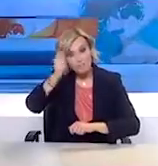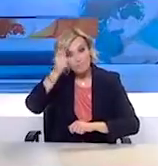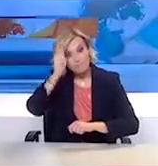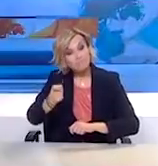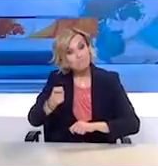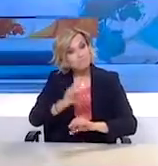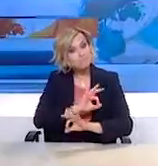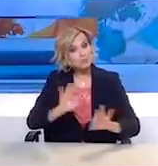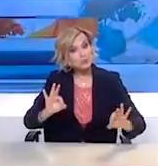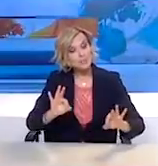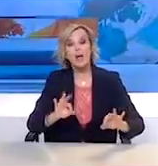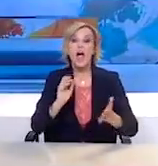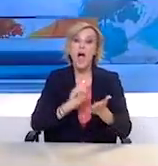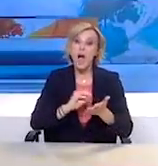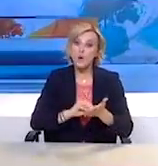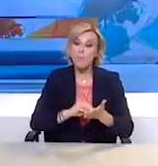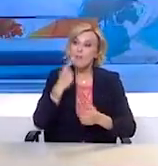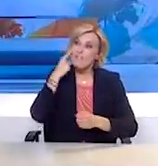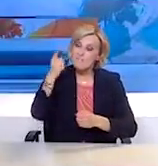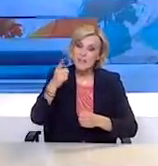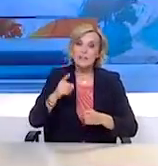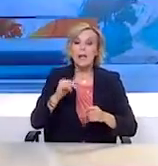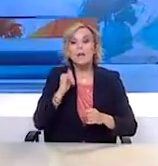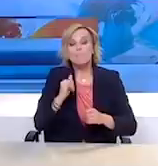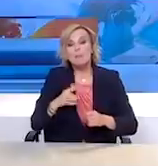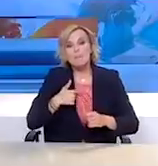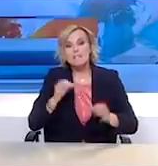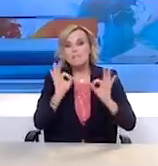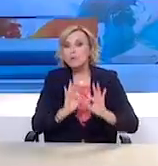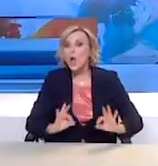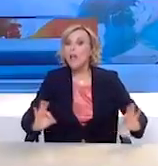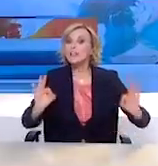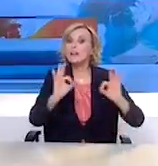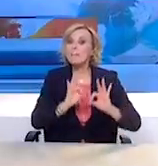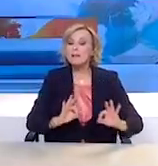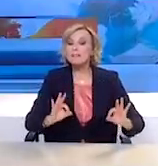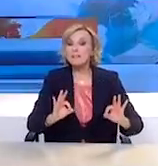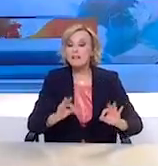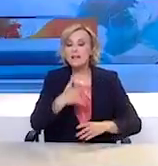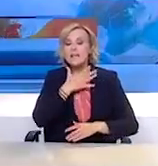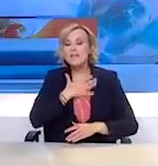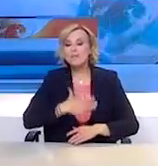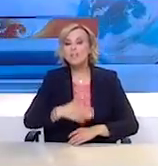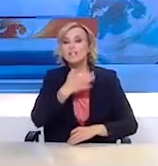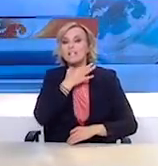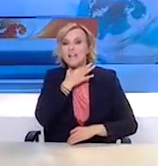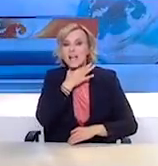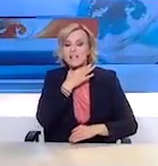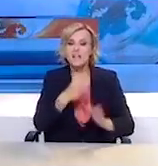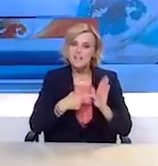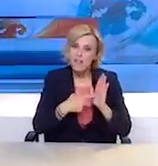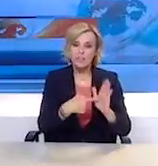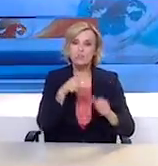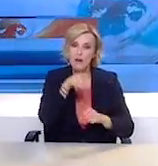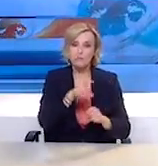δυνάμεις του πλανήτη δείχνουν ανέτοιμες για μια τέτοια δοκιμασία. Γι' αυτό θέλει και αυτό θέλει να αναδείξει με την καμπάνια